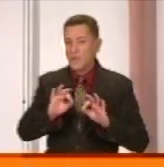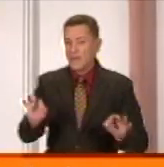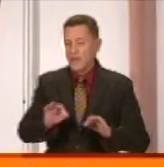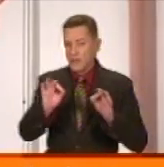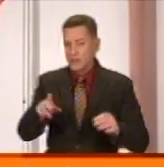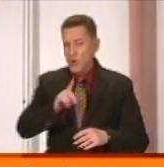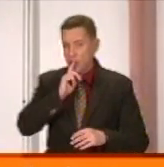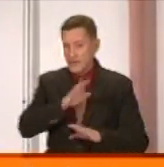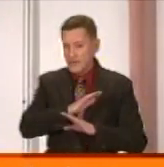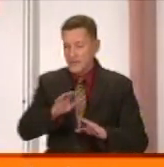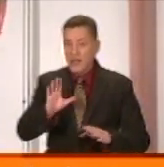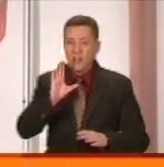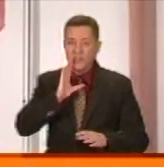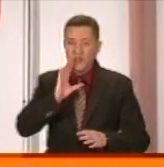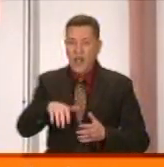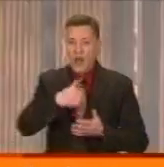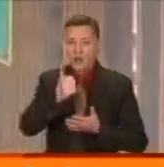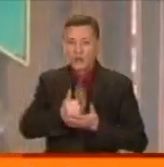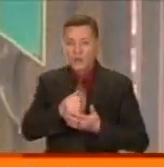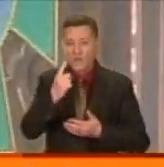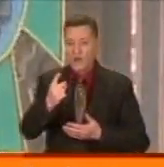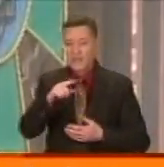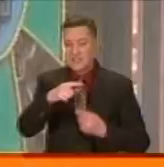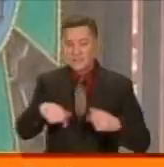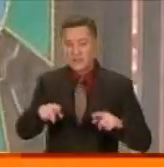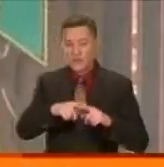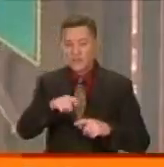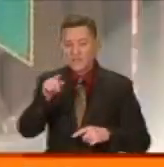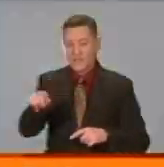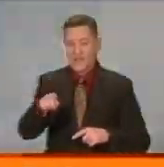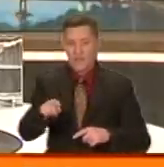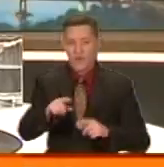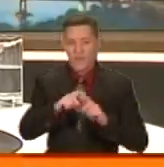Повідомили лише, що жінка очолювала один із підрозділів їхнього відомства.